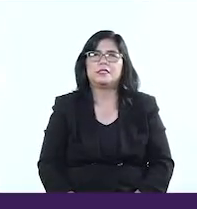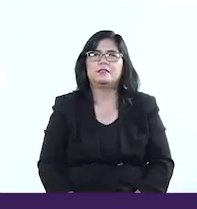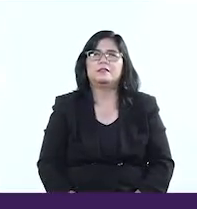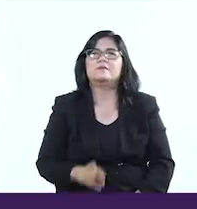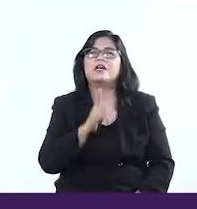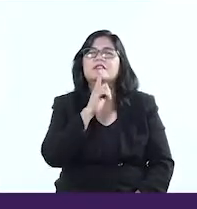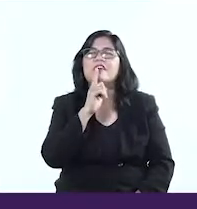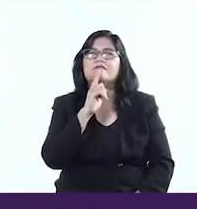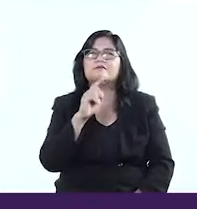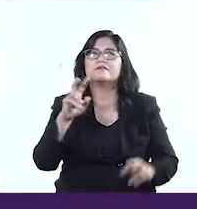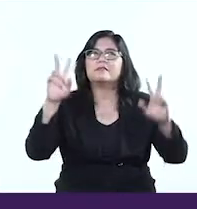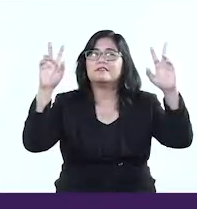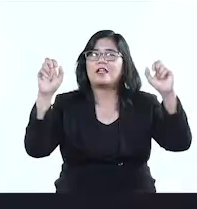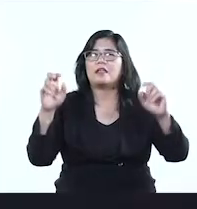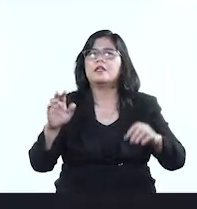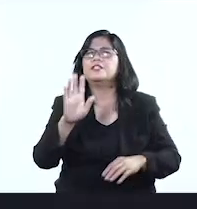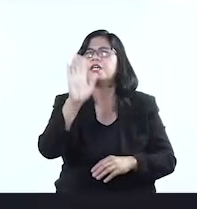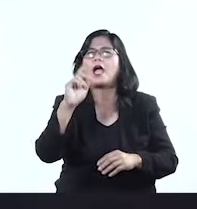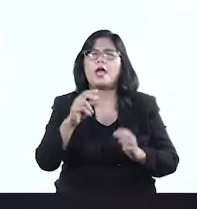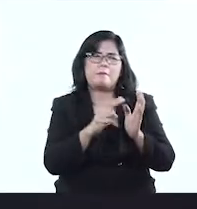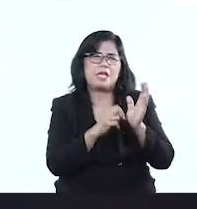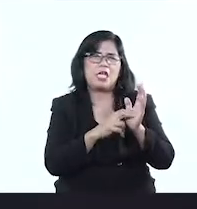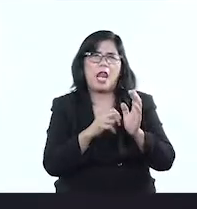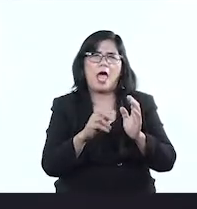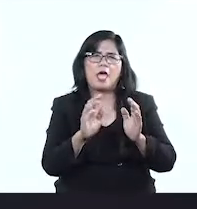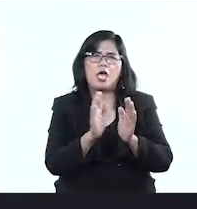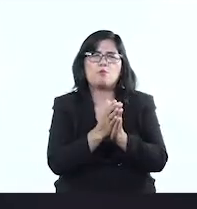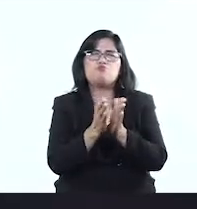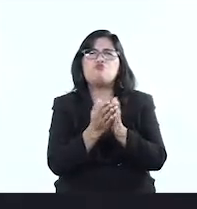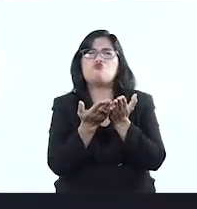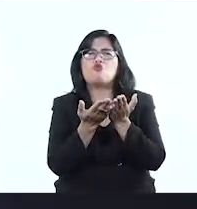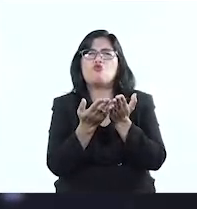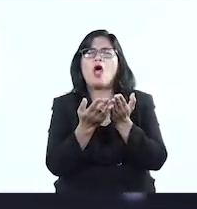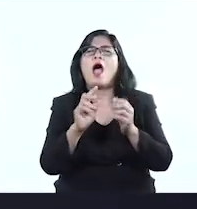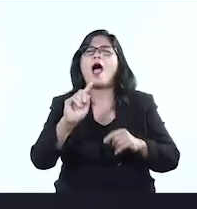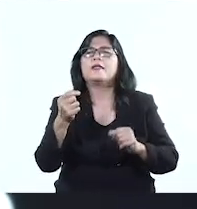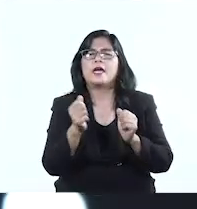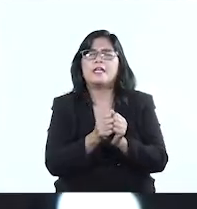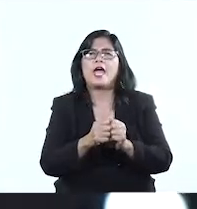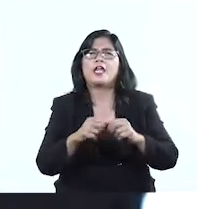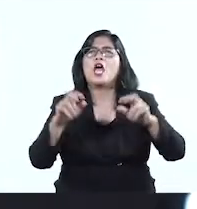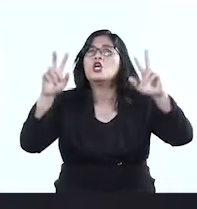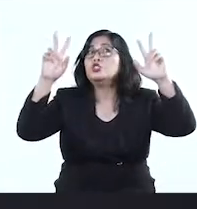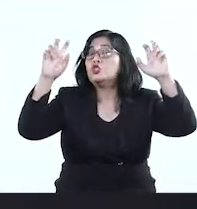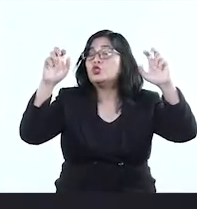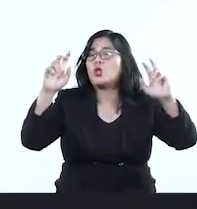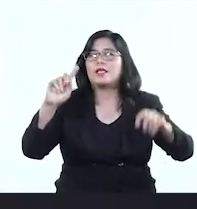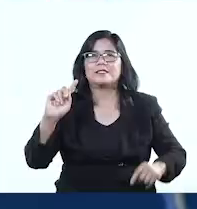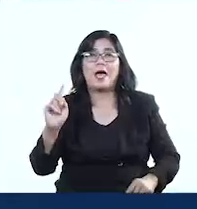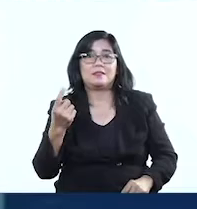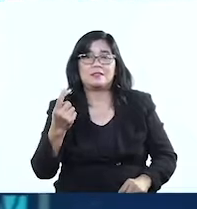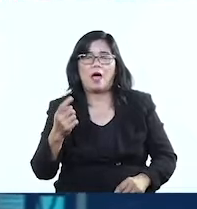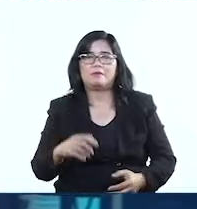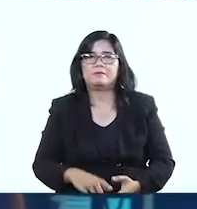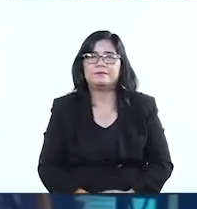book from ITS Hai jangan pernah menghakimi buku hanyar karena kita melihat covernya